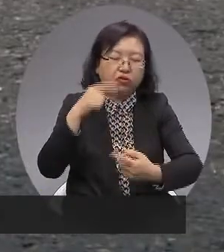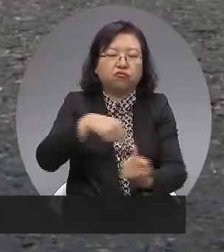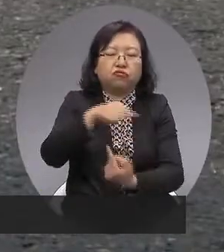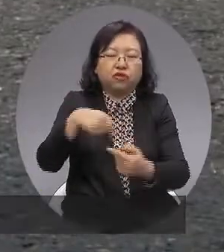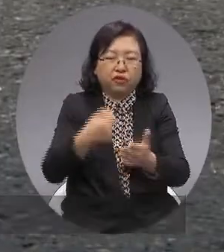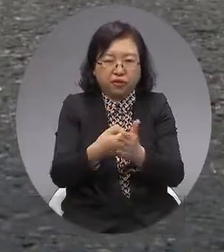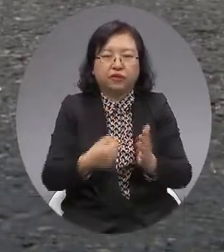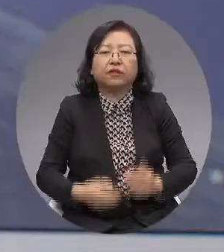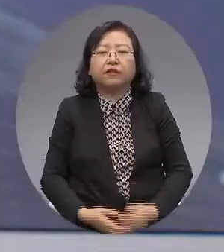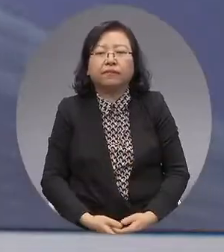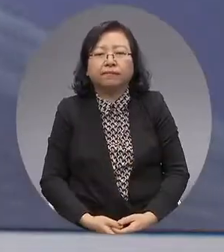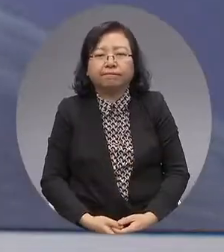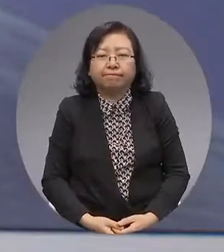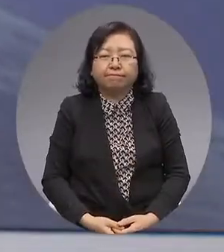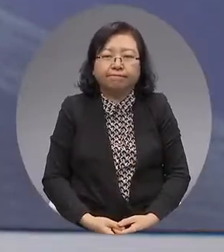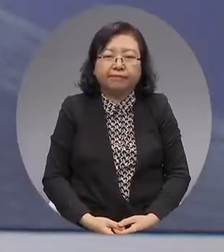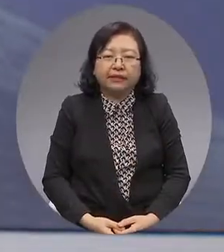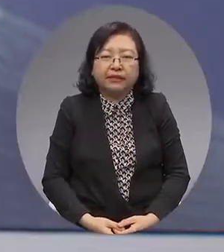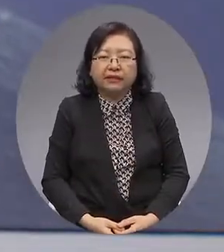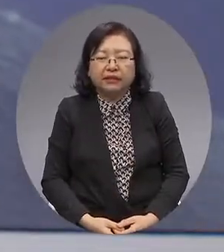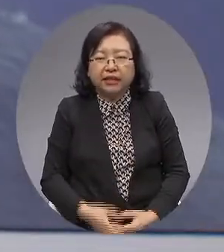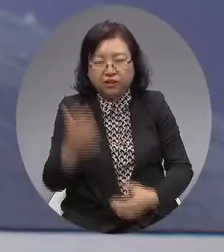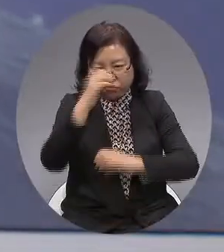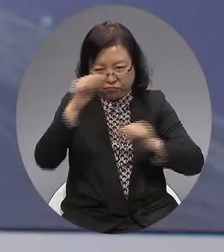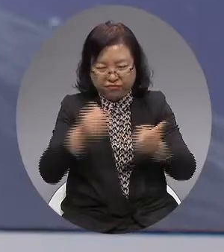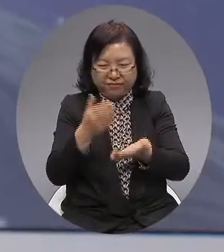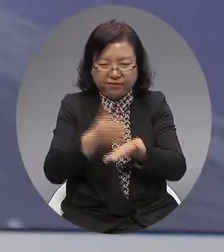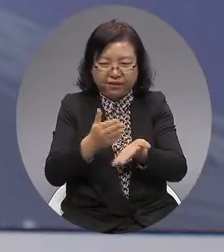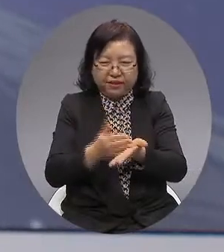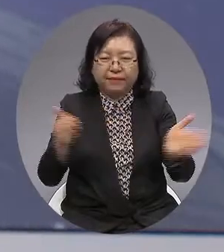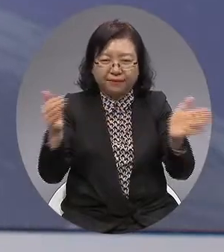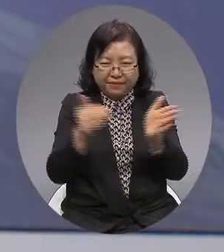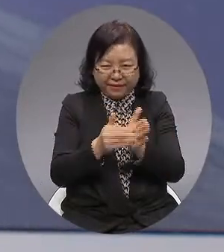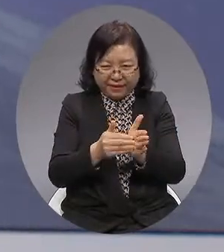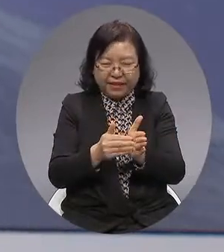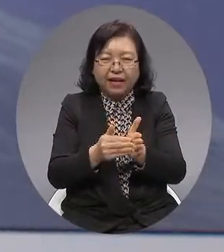충북 소식 마칩니다. 오늘도 시청해주신 여러분